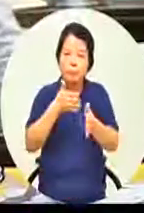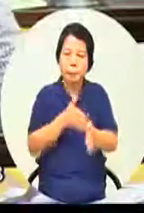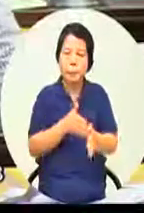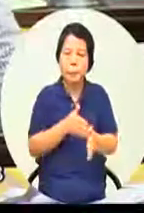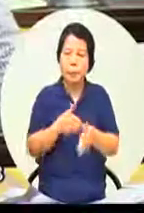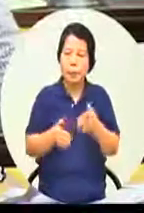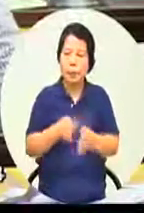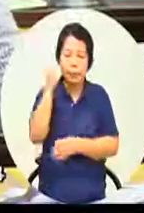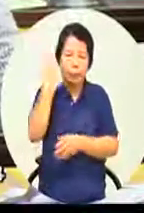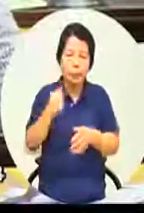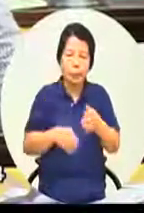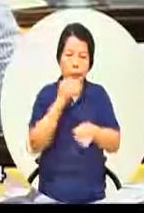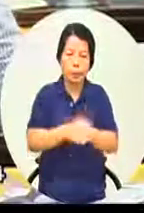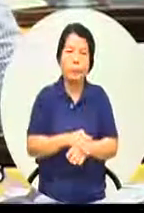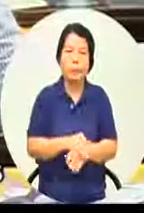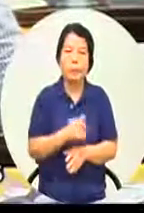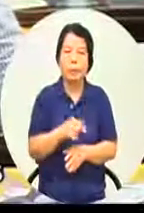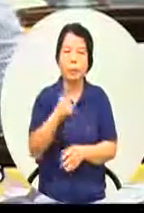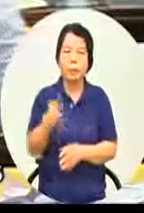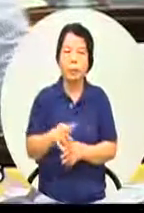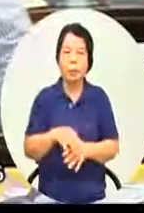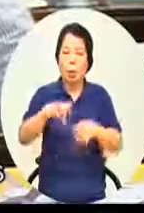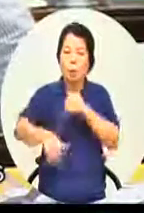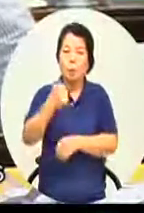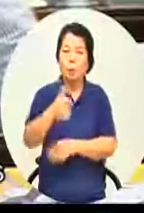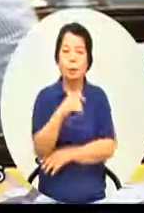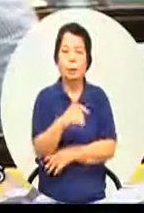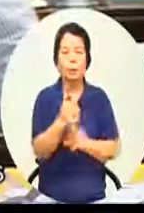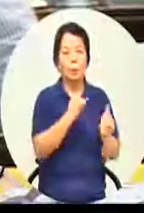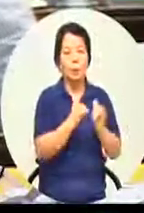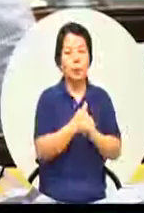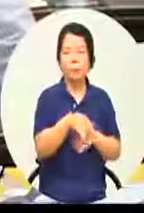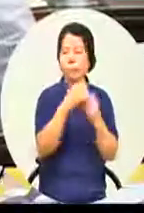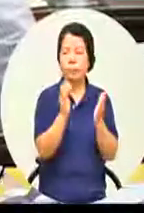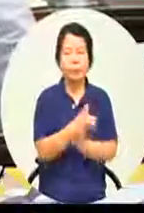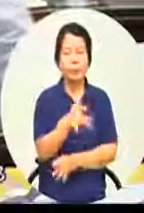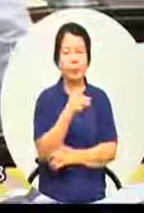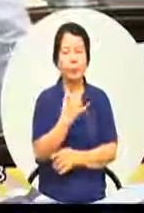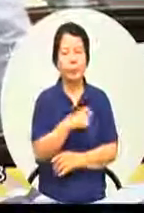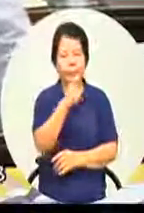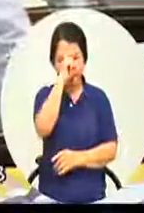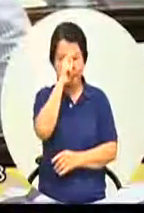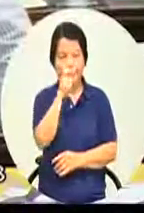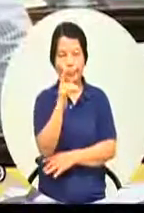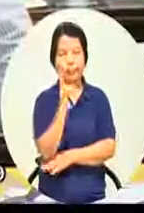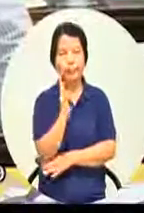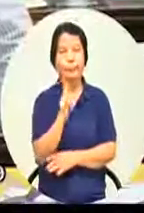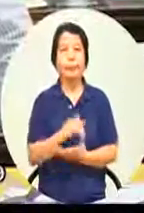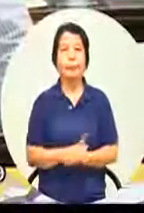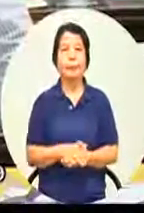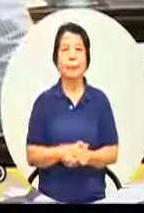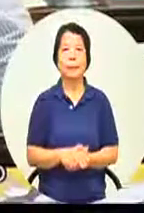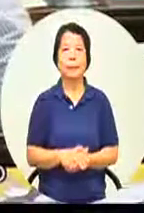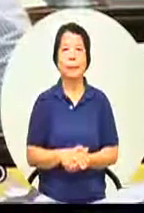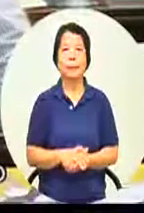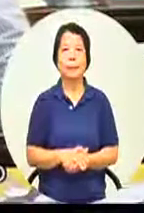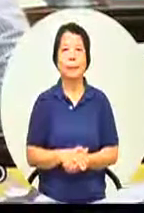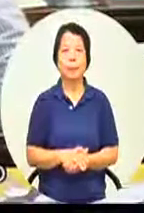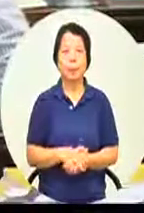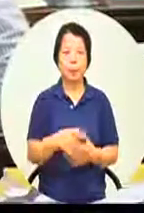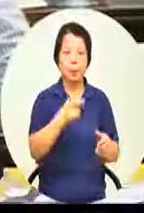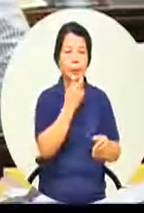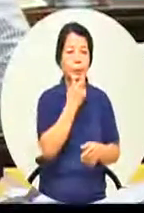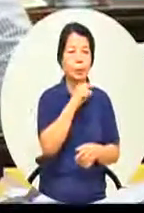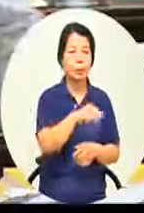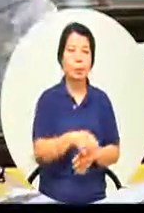完成，不仅是局长你的期待，也是高雄市民所有市民对他的一个期待。那我们真的期待中央也好的